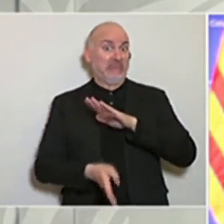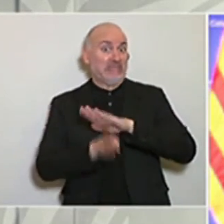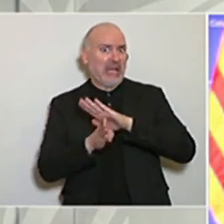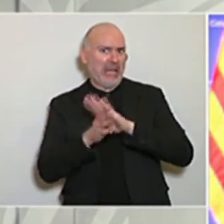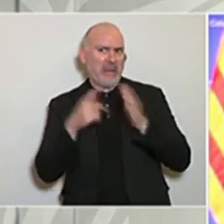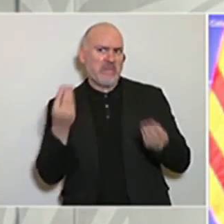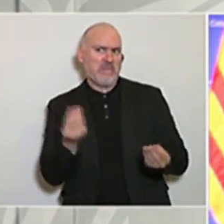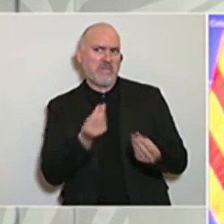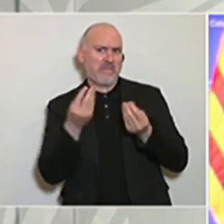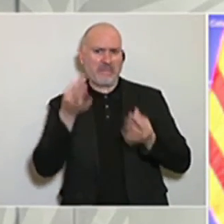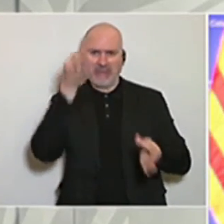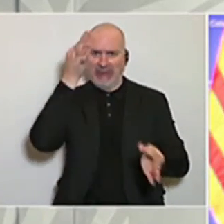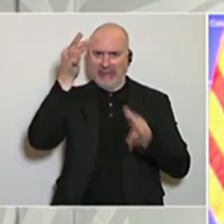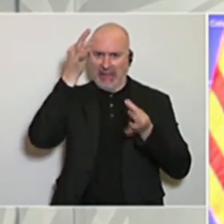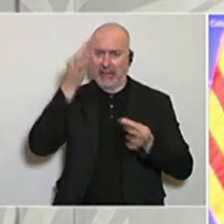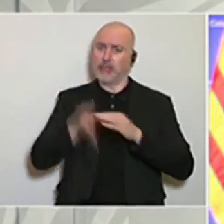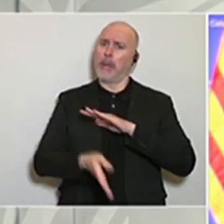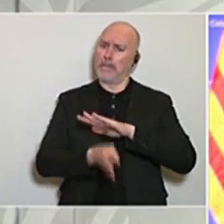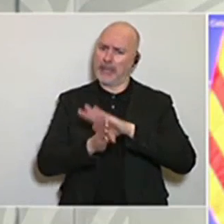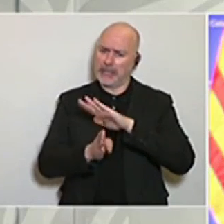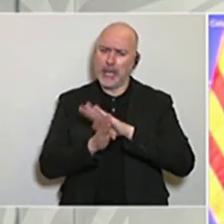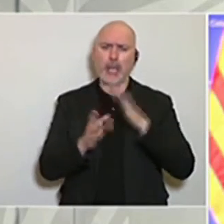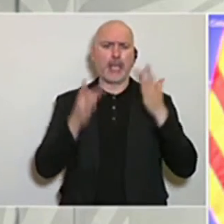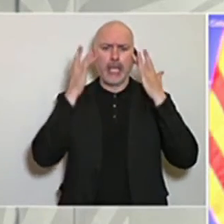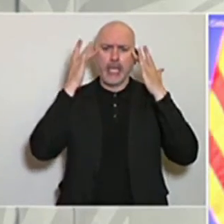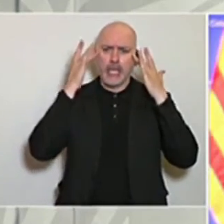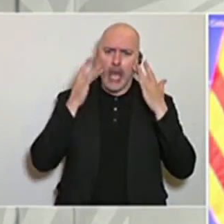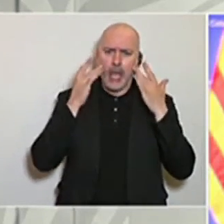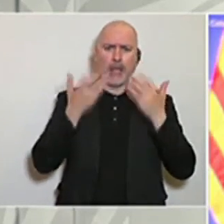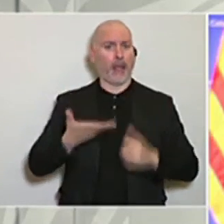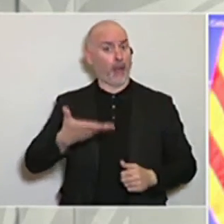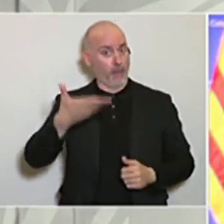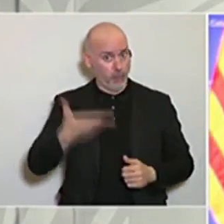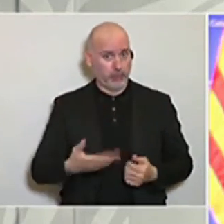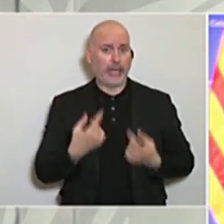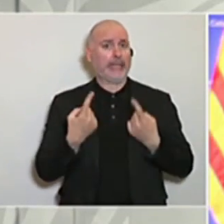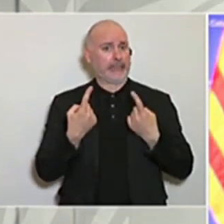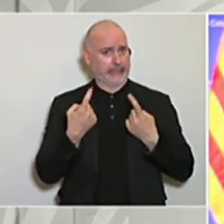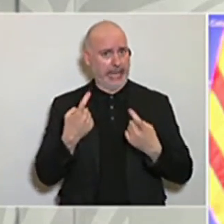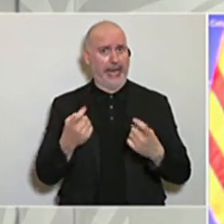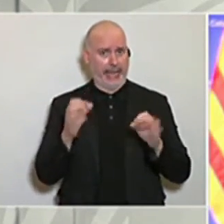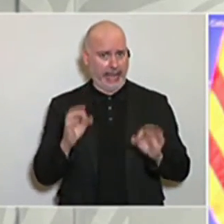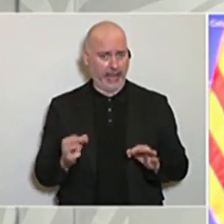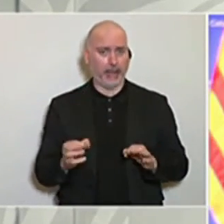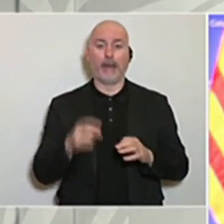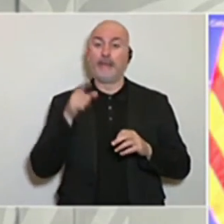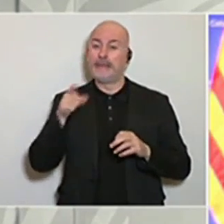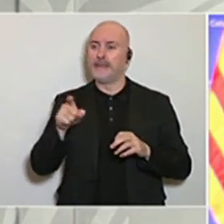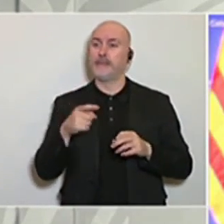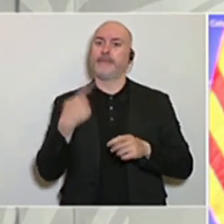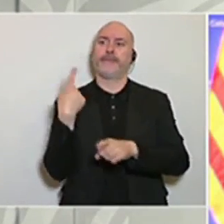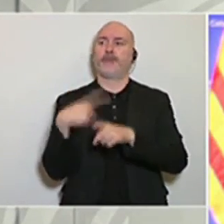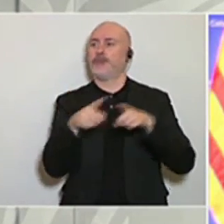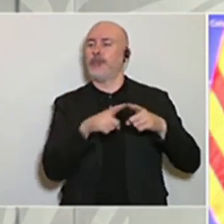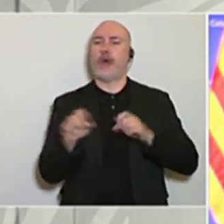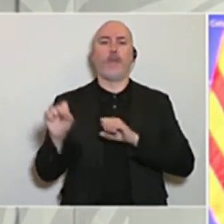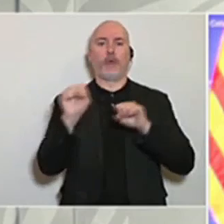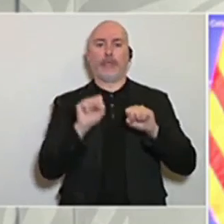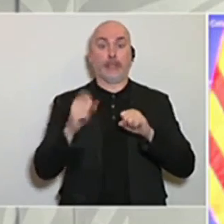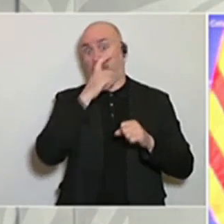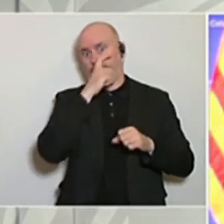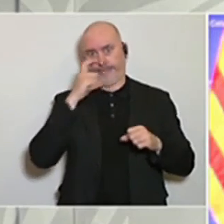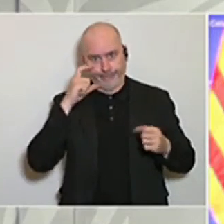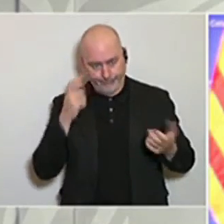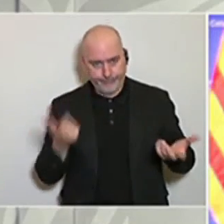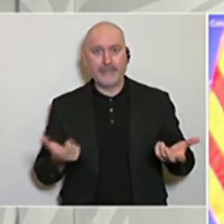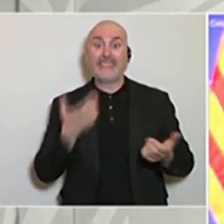aquests criteris de mantenir tota la higiene important i necessària que hem de mantenir, aquests elements de protecció com és l'ús de les